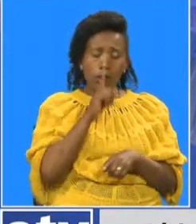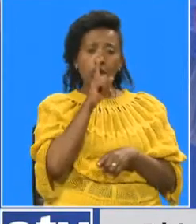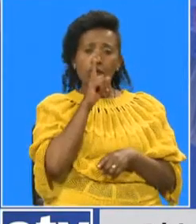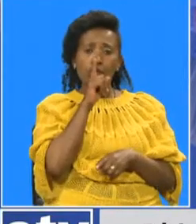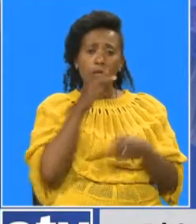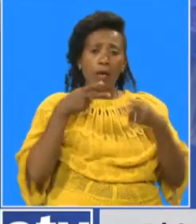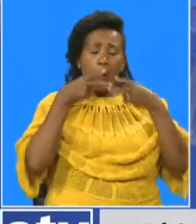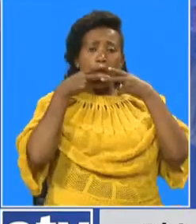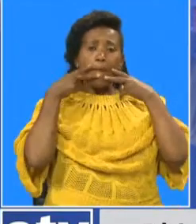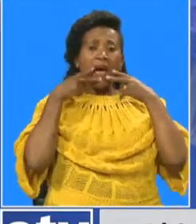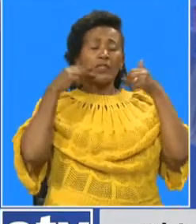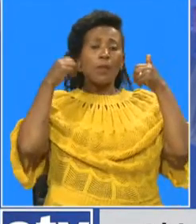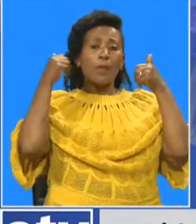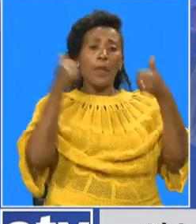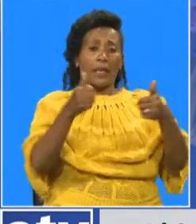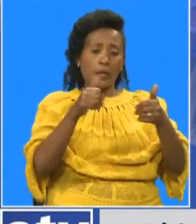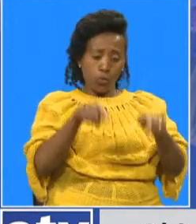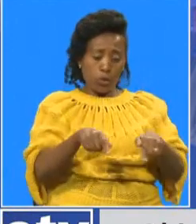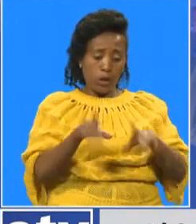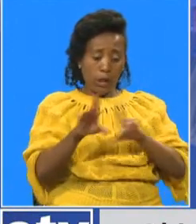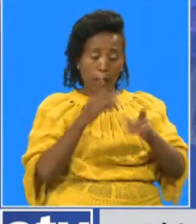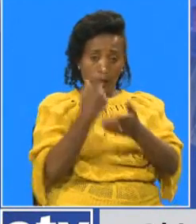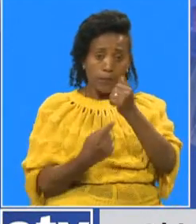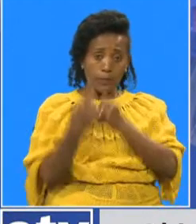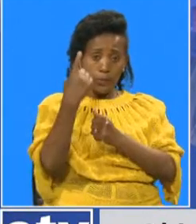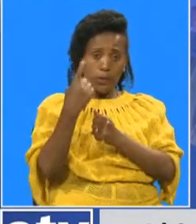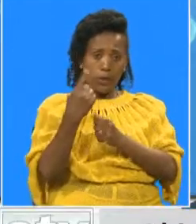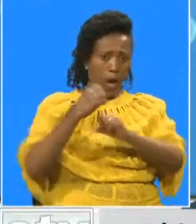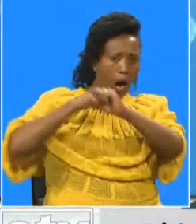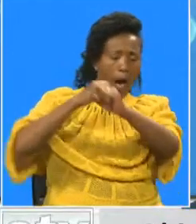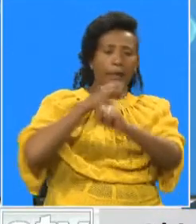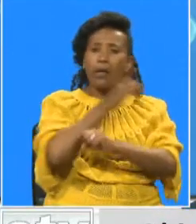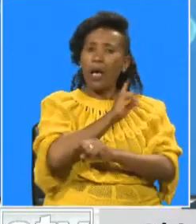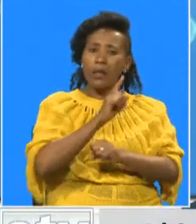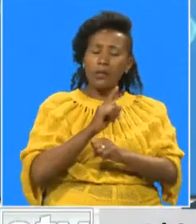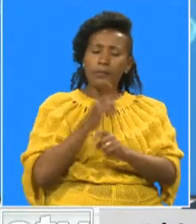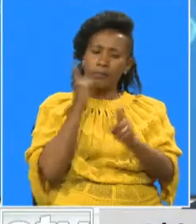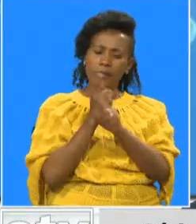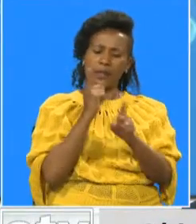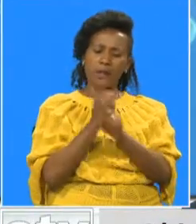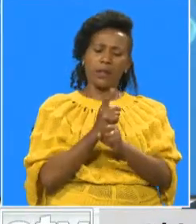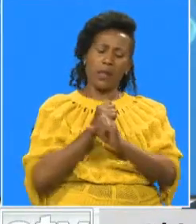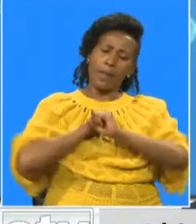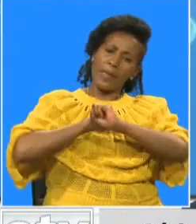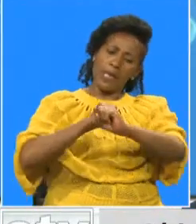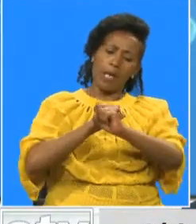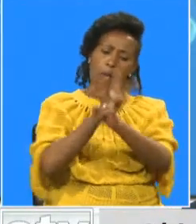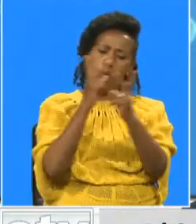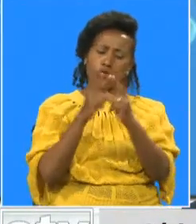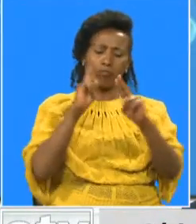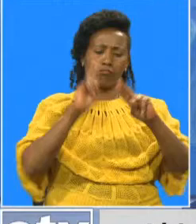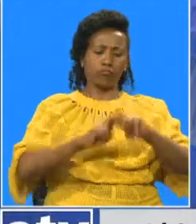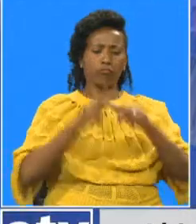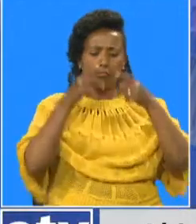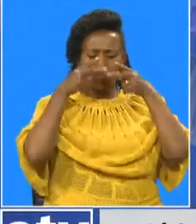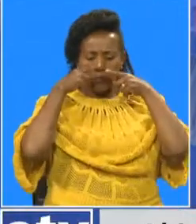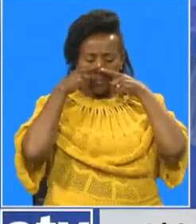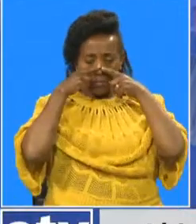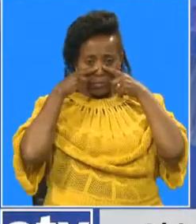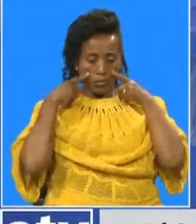ብለህ ማስክ በራሱ እዚህ ስላረከው ብቻ አይከላከልልም፣ ፕሮፐርሊ የሚከላከልበት ቦታ